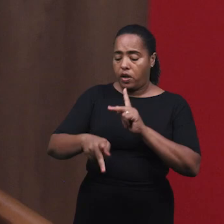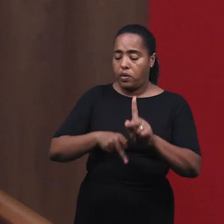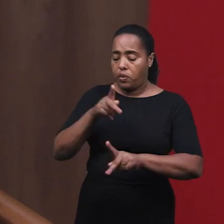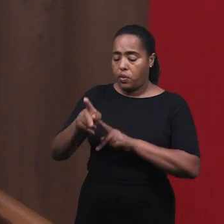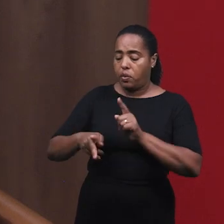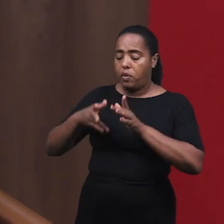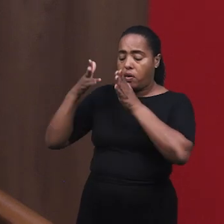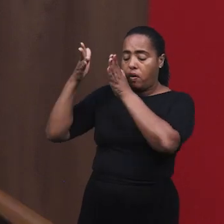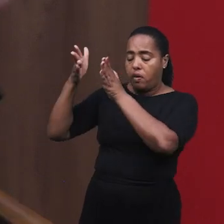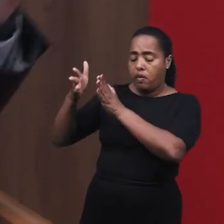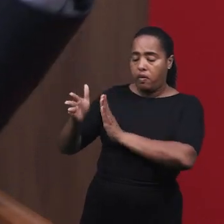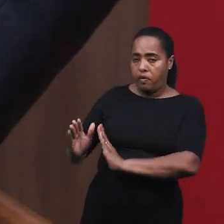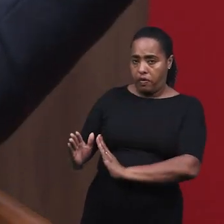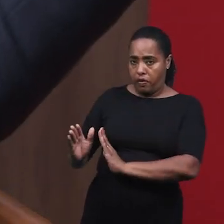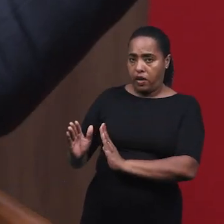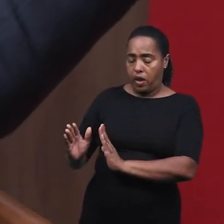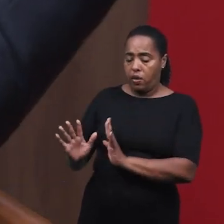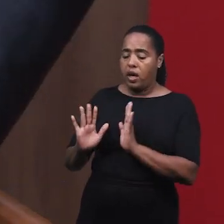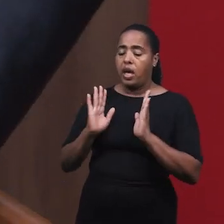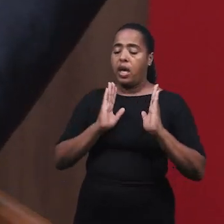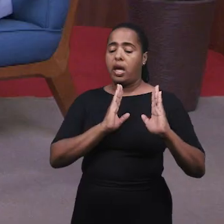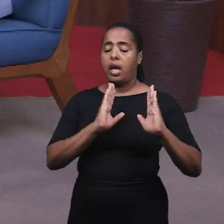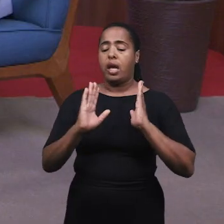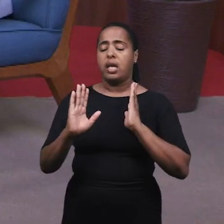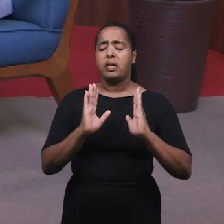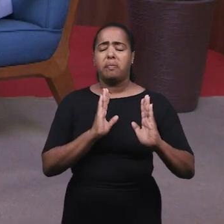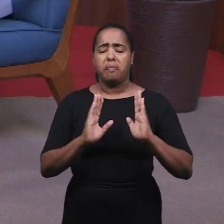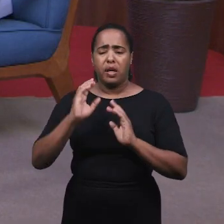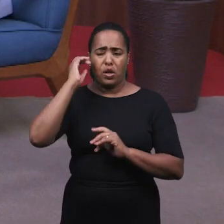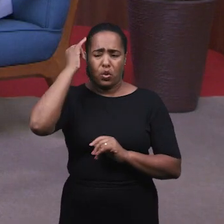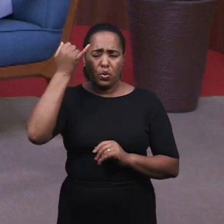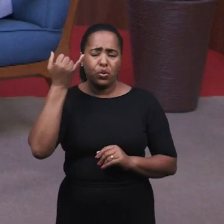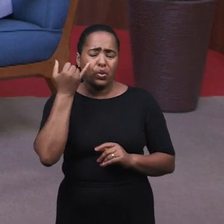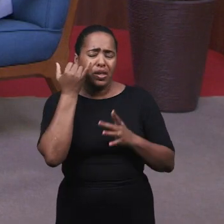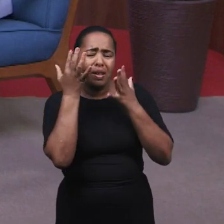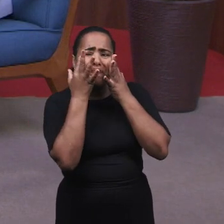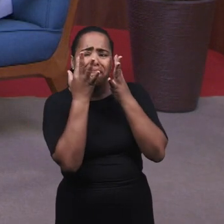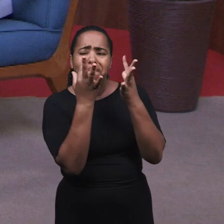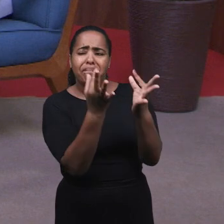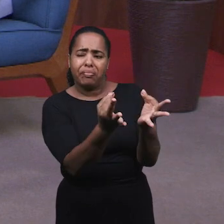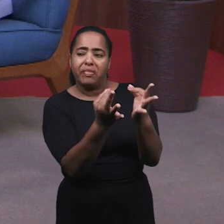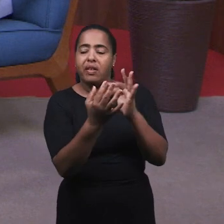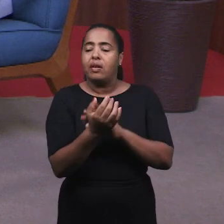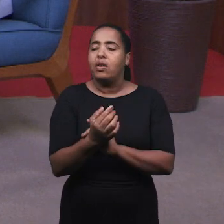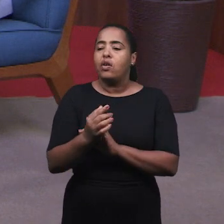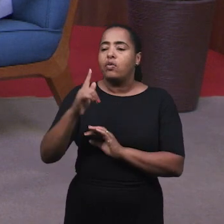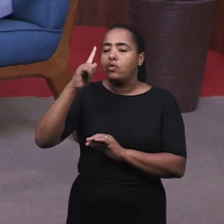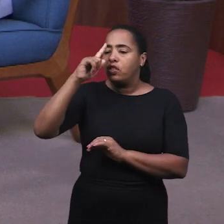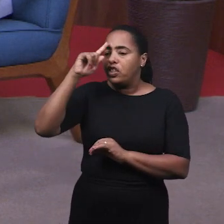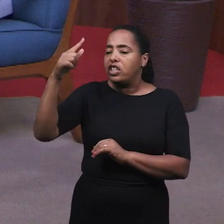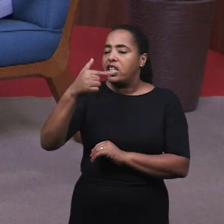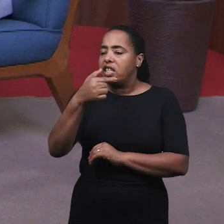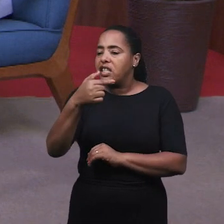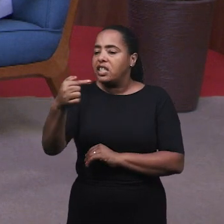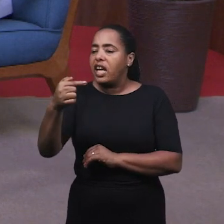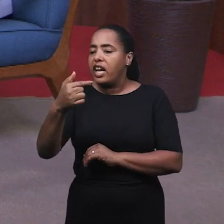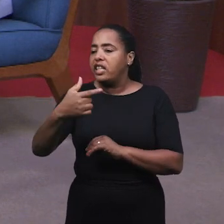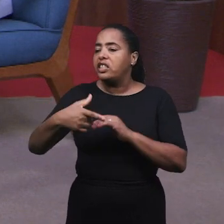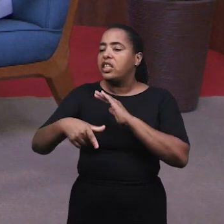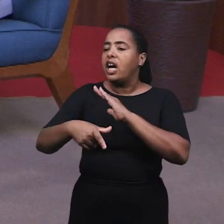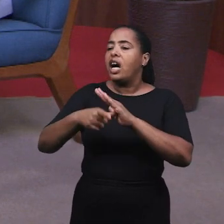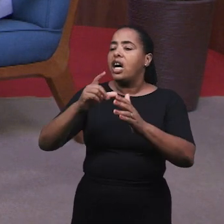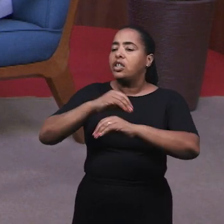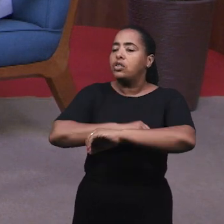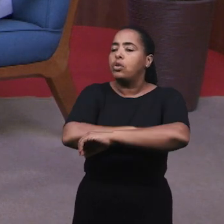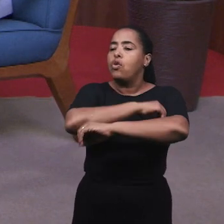et ce moment ici, Josias, ce qui attire notre attention, le 7e jour, avant le coucher du soleil. Le